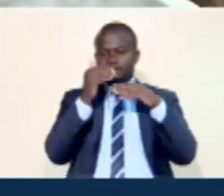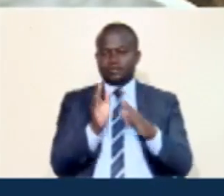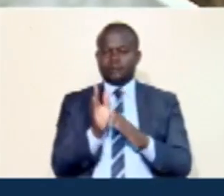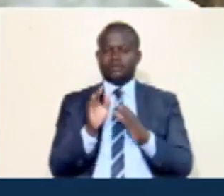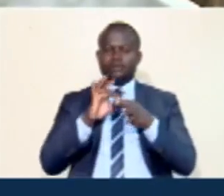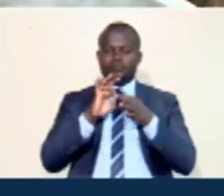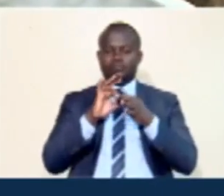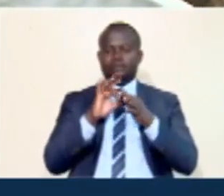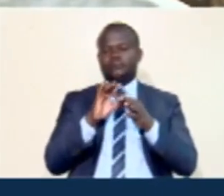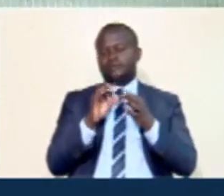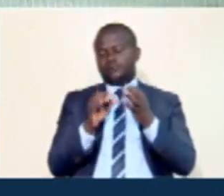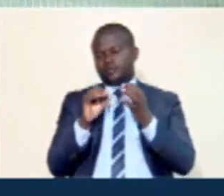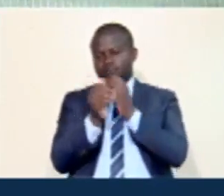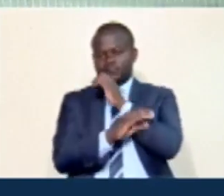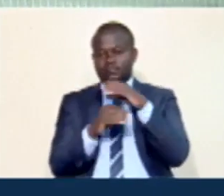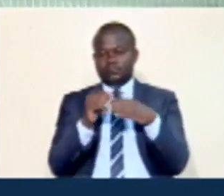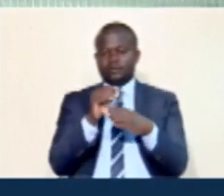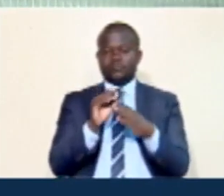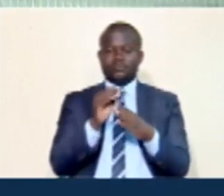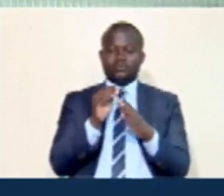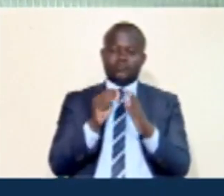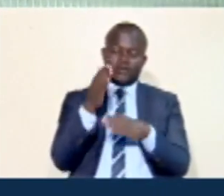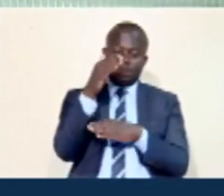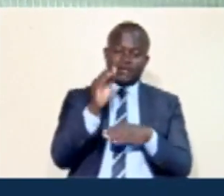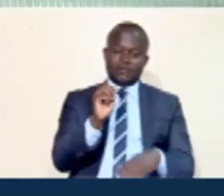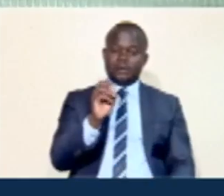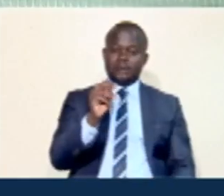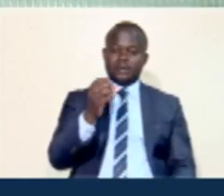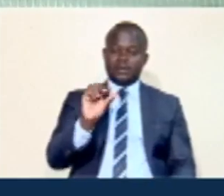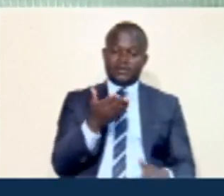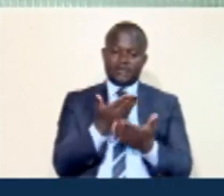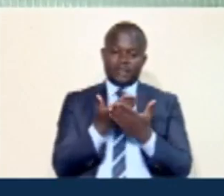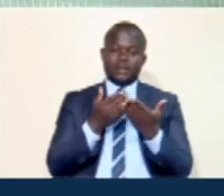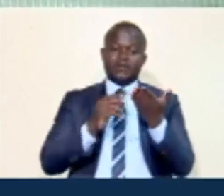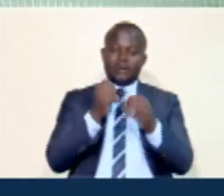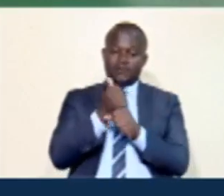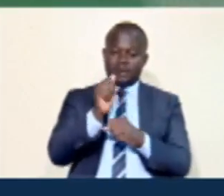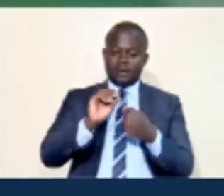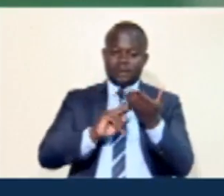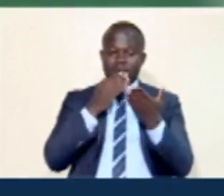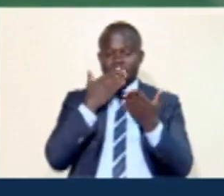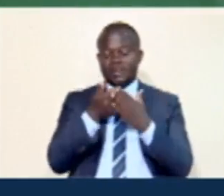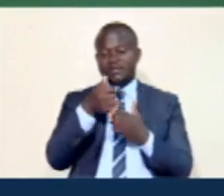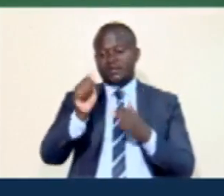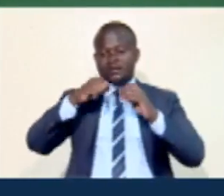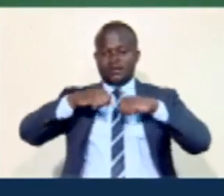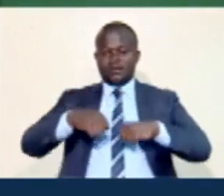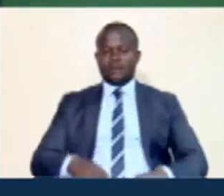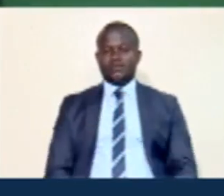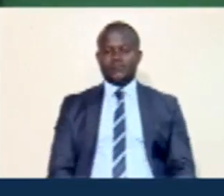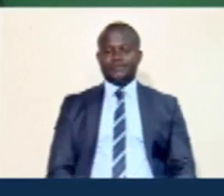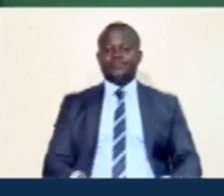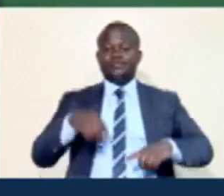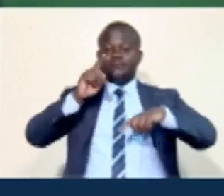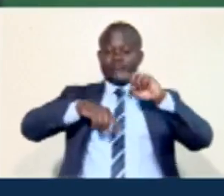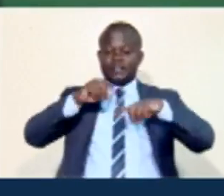n'Amahanga n'Ubutwererane Ambasaderi Monique Mukaruriza yasabye abikorera kubyaza umusaruro ayo masezerano. Politike y'Ububanyi